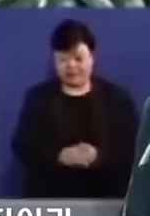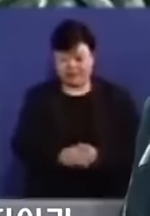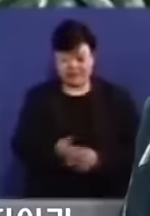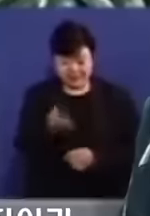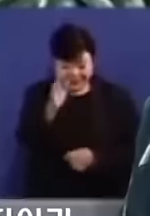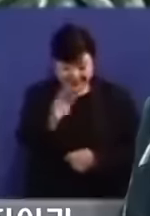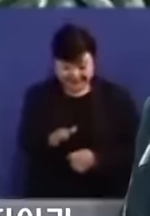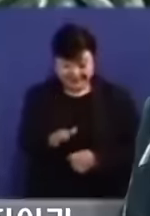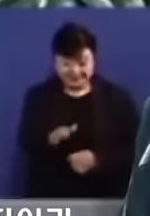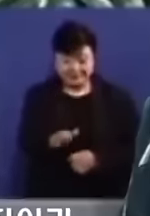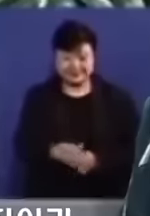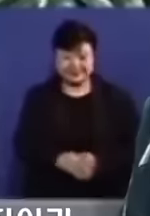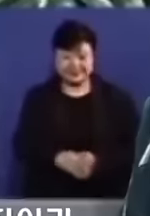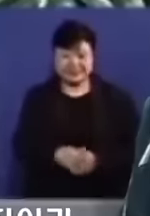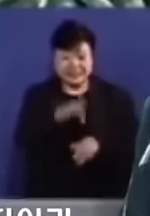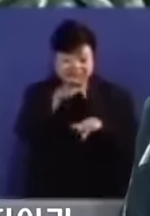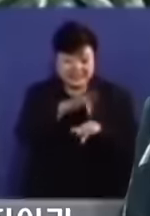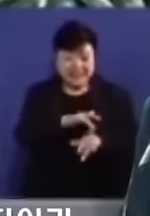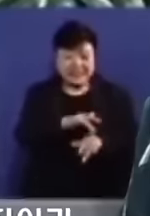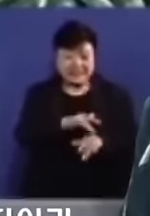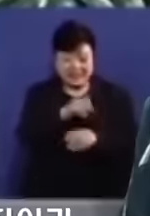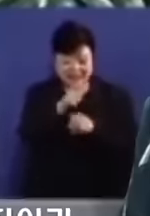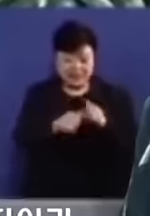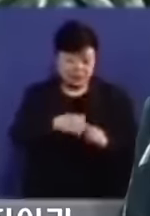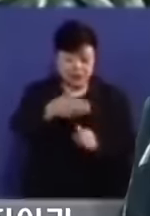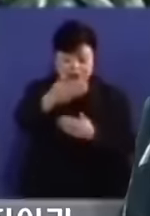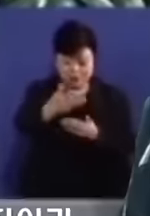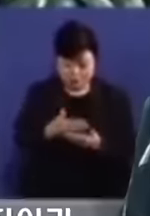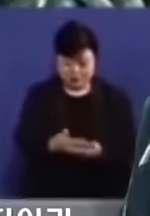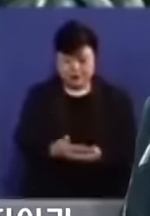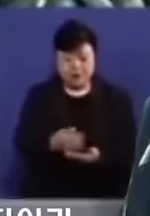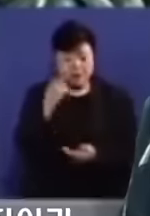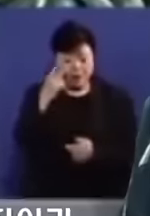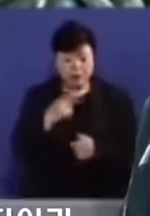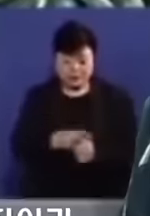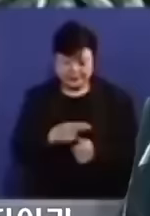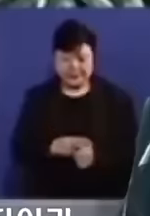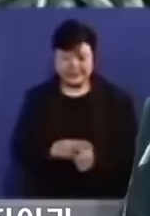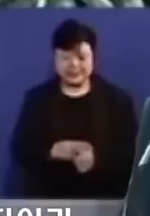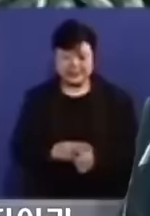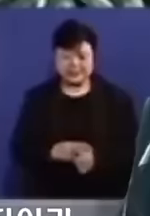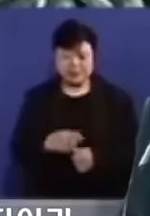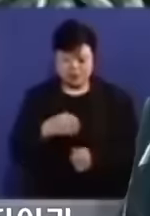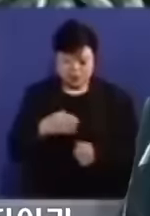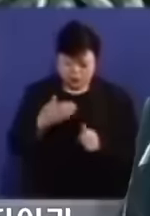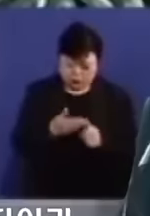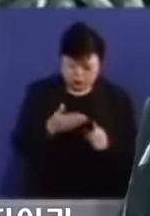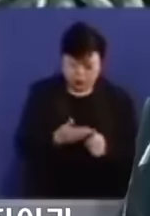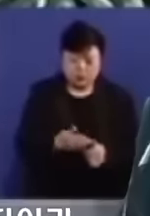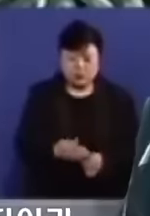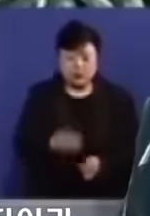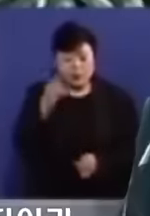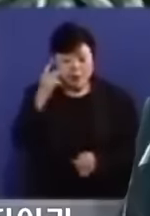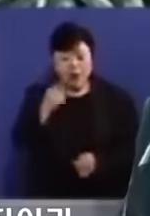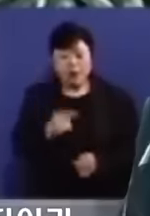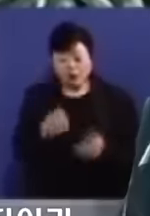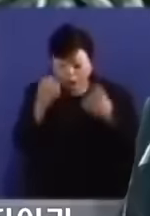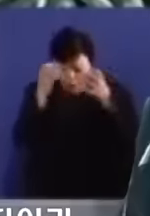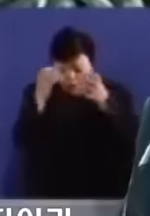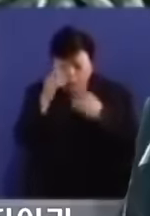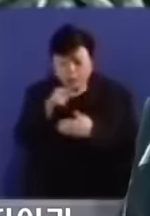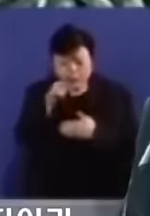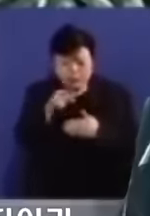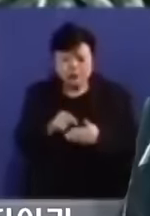그러나 사탄의 사자를 하나님이 보내셔서 바울 선생을 굉장히 괴롭혔습니다. 바울이 이 고통